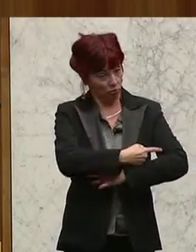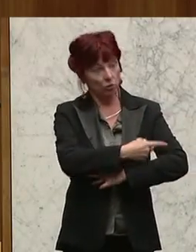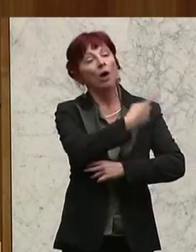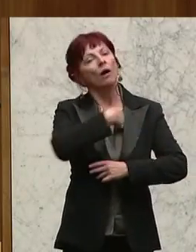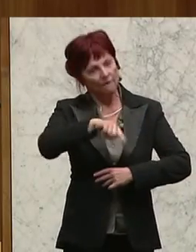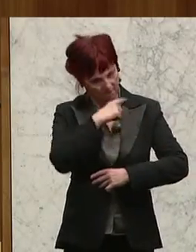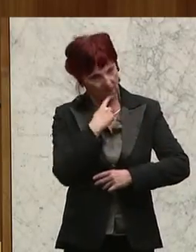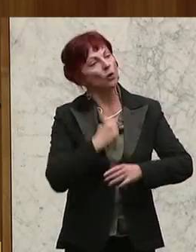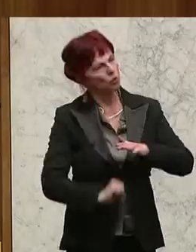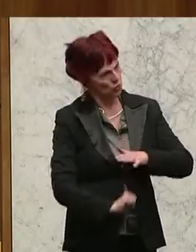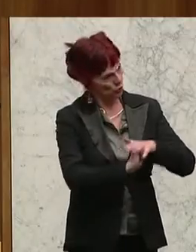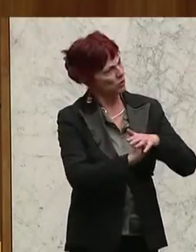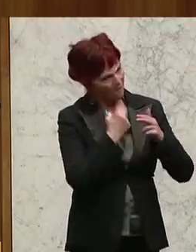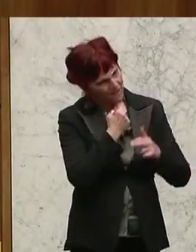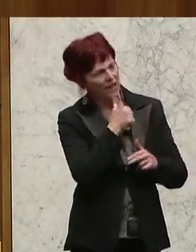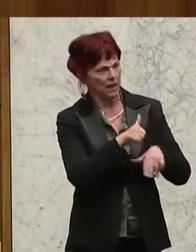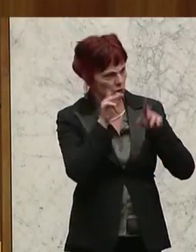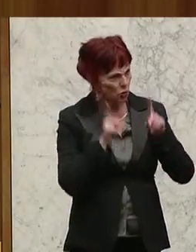eingeführt haben wollen. Aber